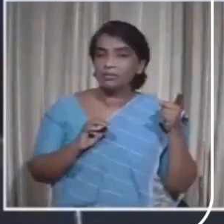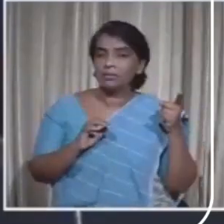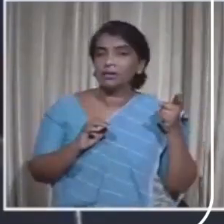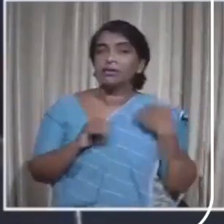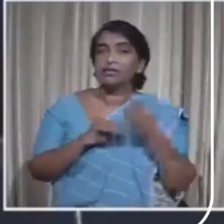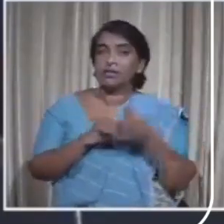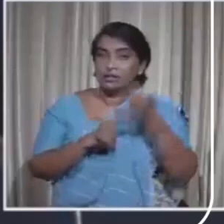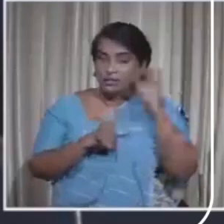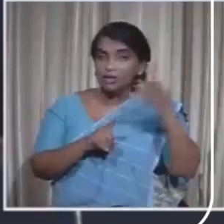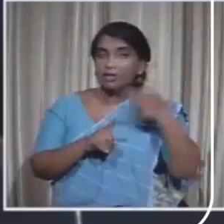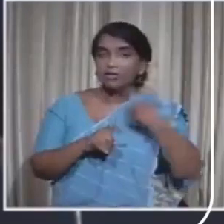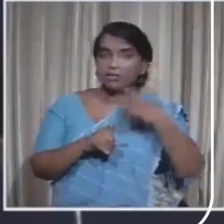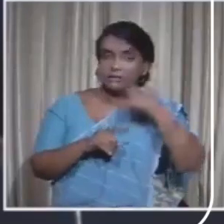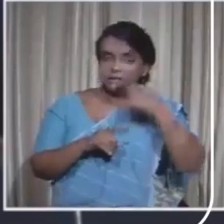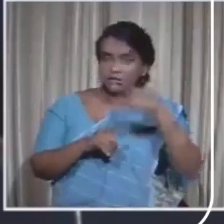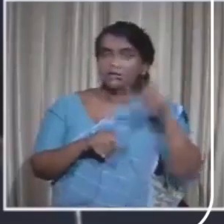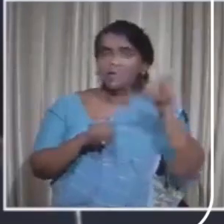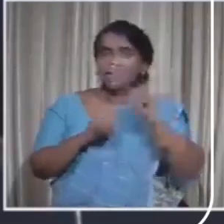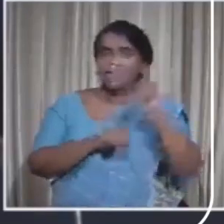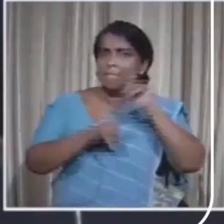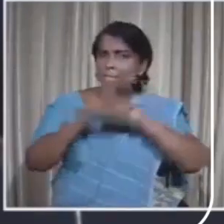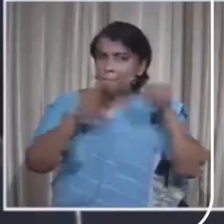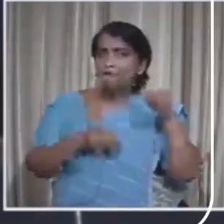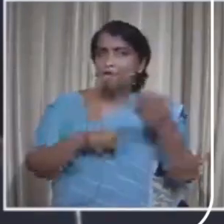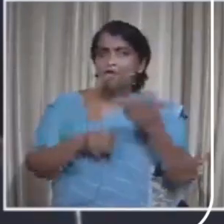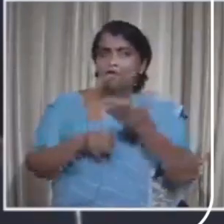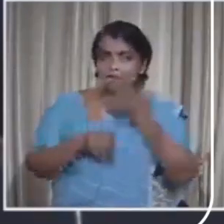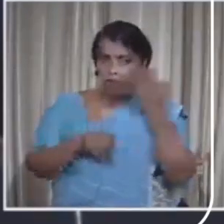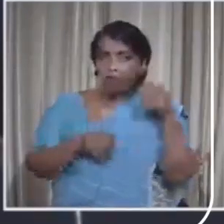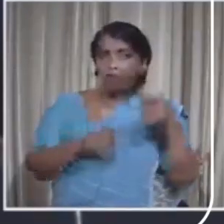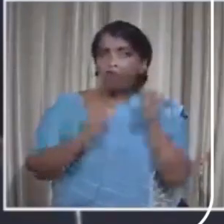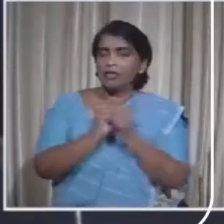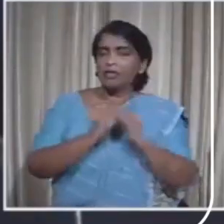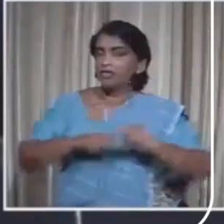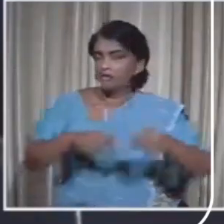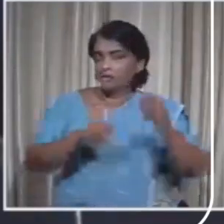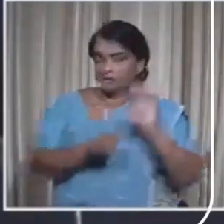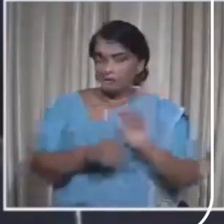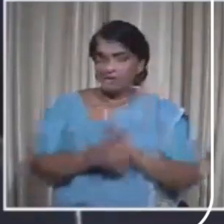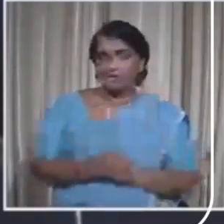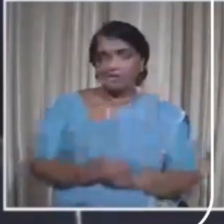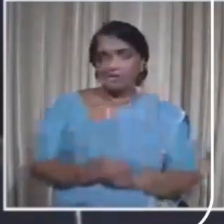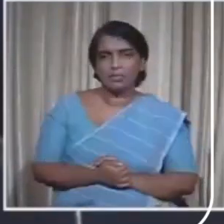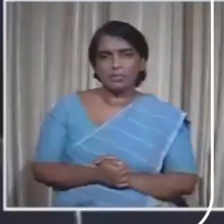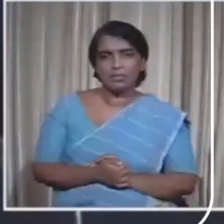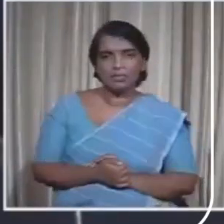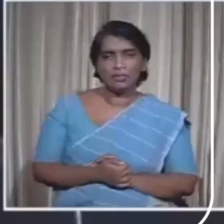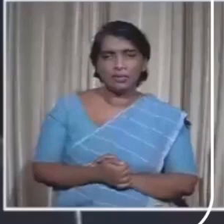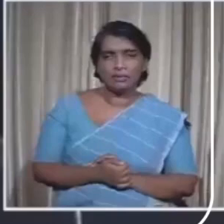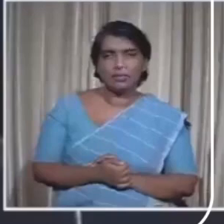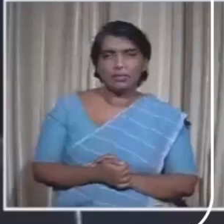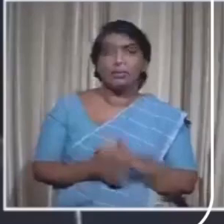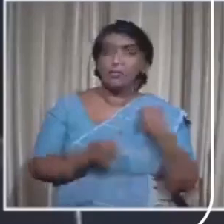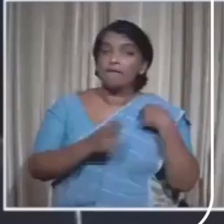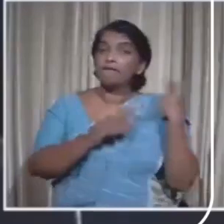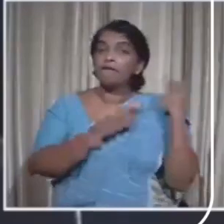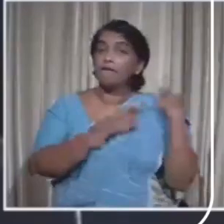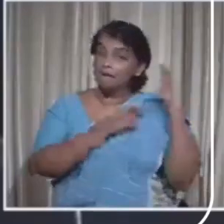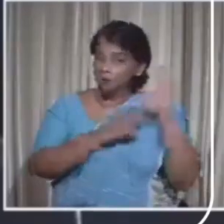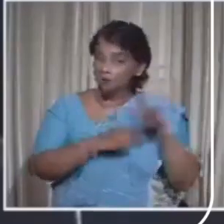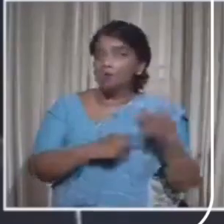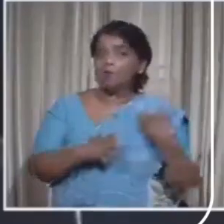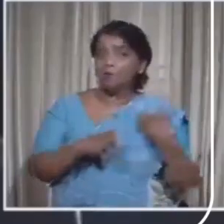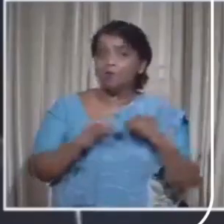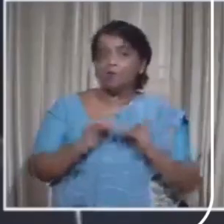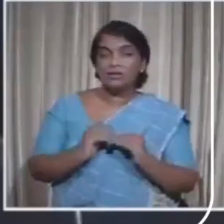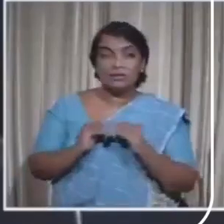ජනාධිපතිතුමා දැනුම් දුන්නා. ඉතින් පාර්ලිමේන්තුවට පුළුවන් මේ වැඩ කටයුතු ගෙනියන්න. අනික අපේ යුතුකමක් තියෙනවා මේ